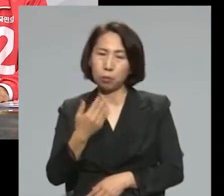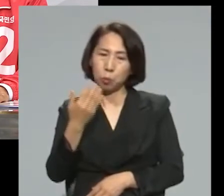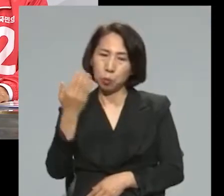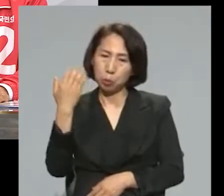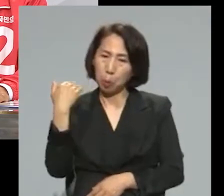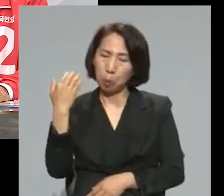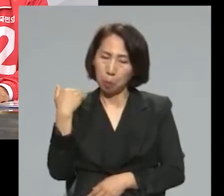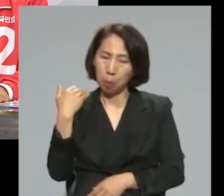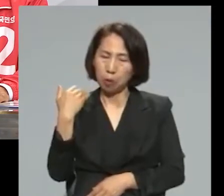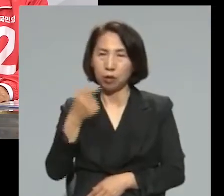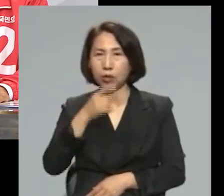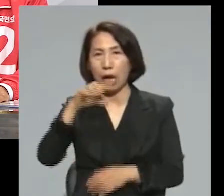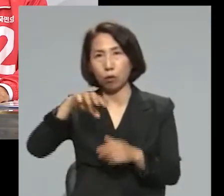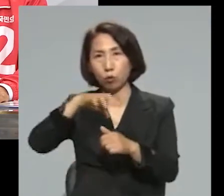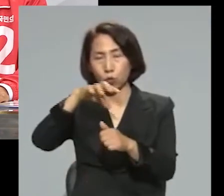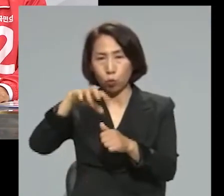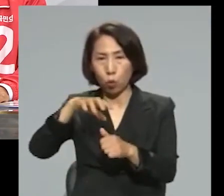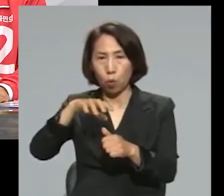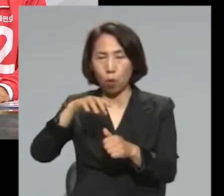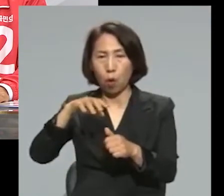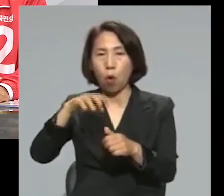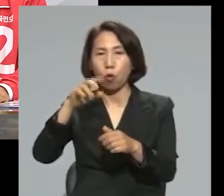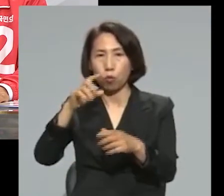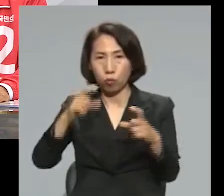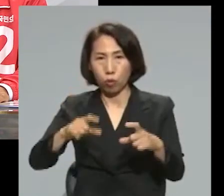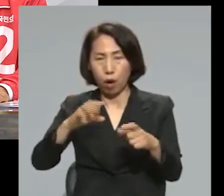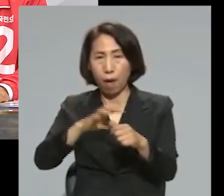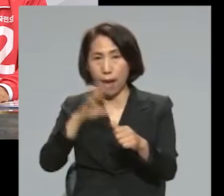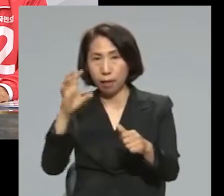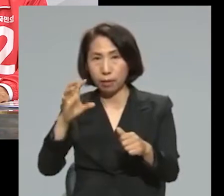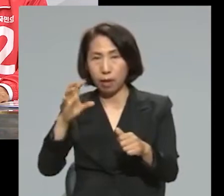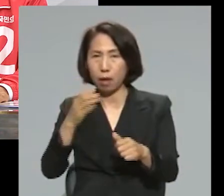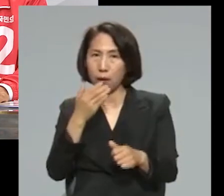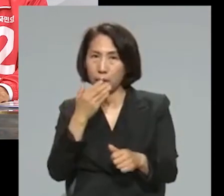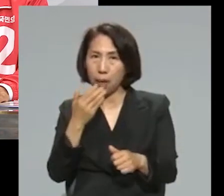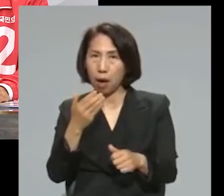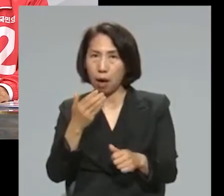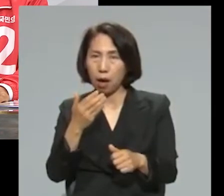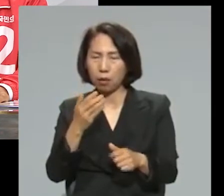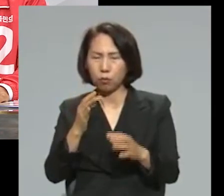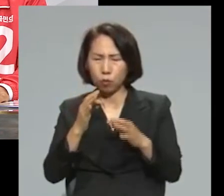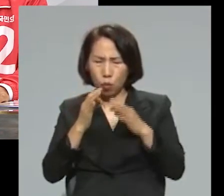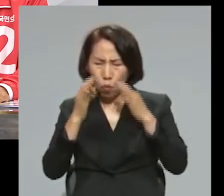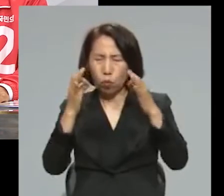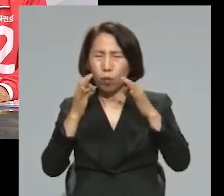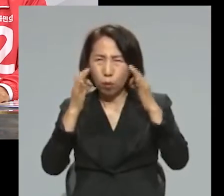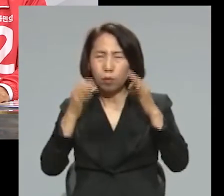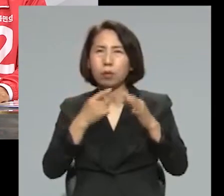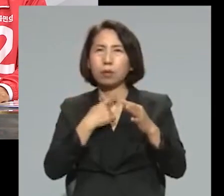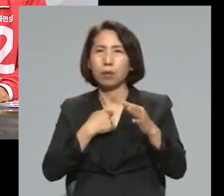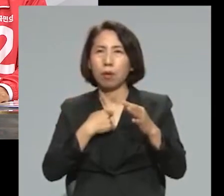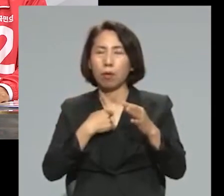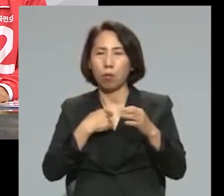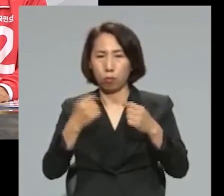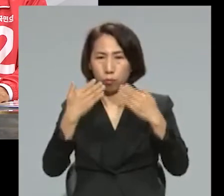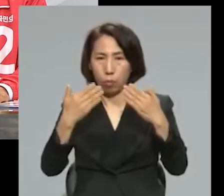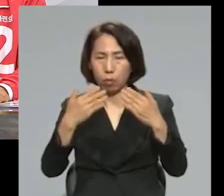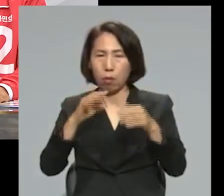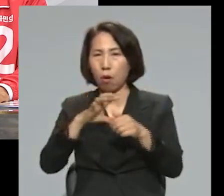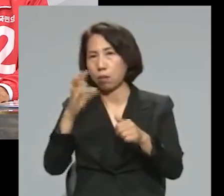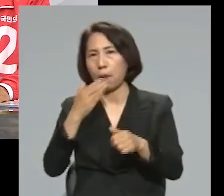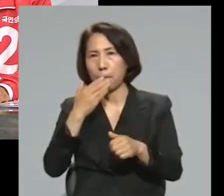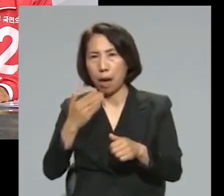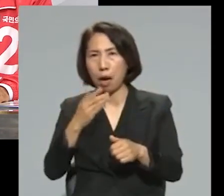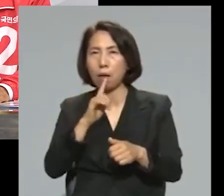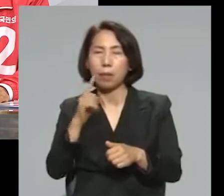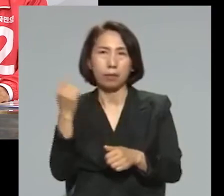지난번에 상수도 보호구역을 해제를 한다고 상당히 애를 많이 썼는데 분명히 해제시킬 수 있다고